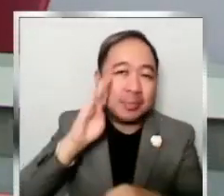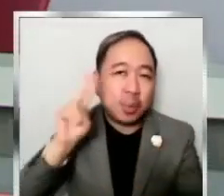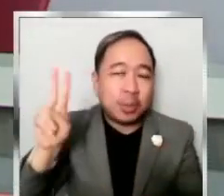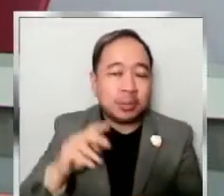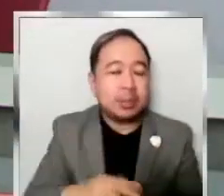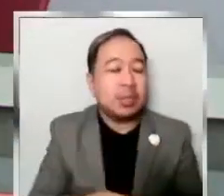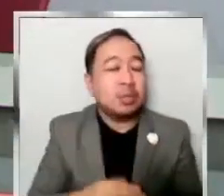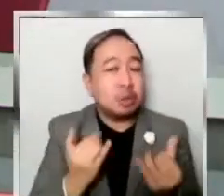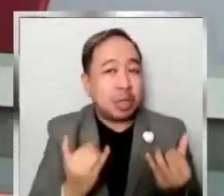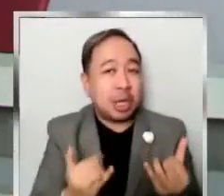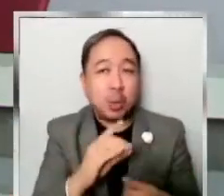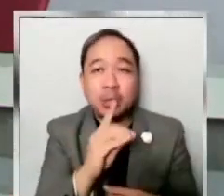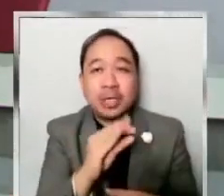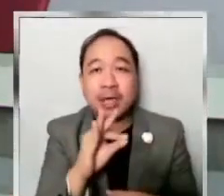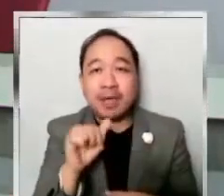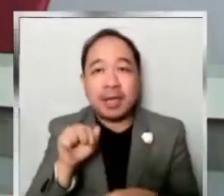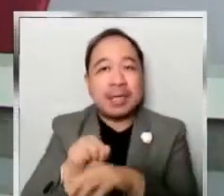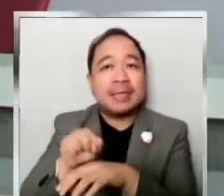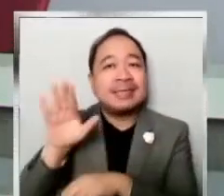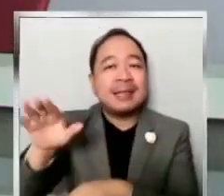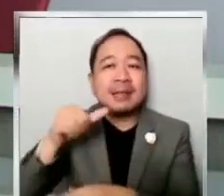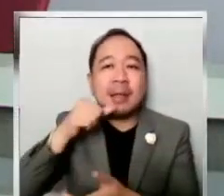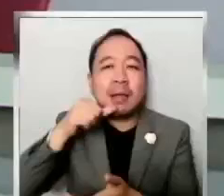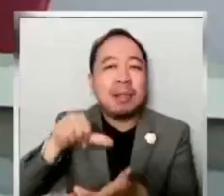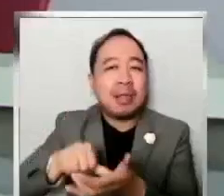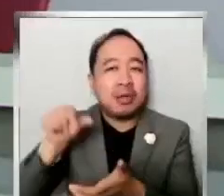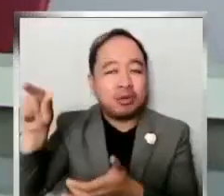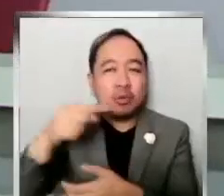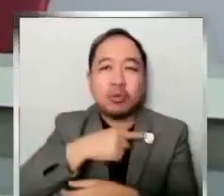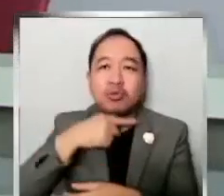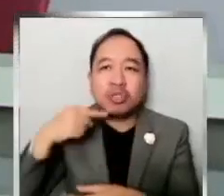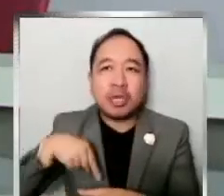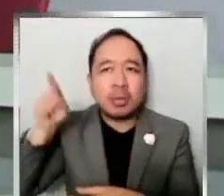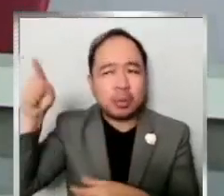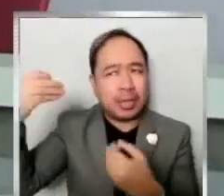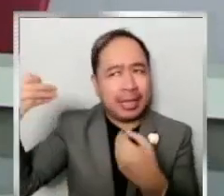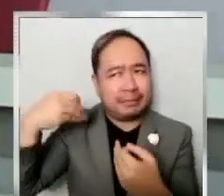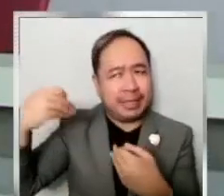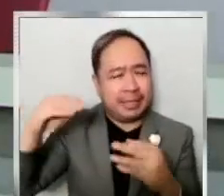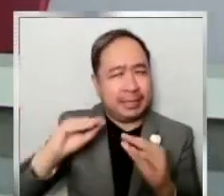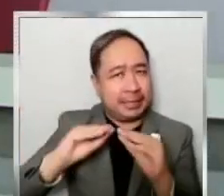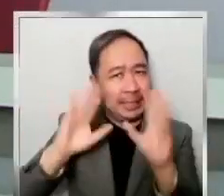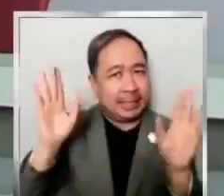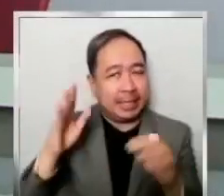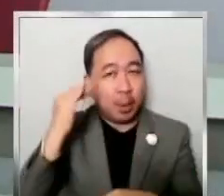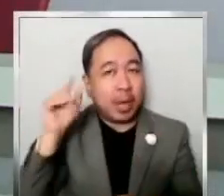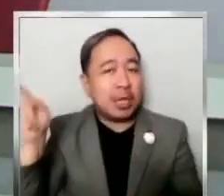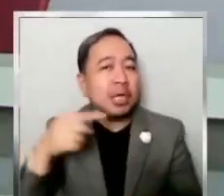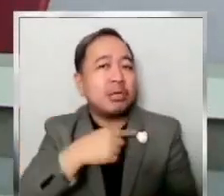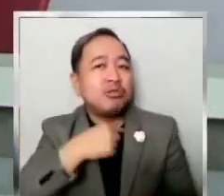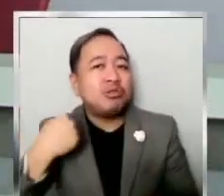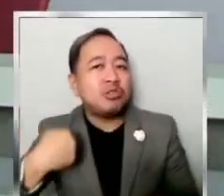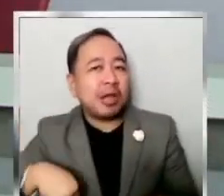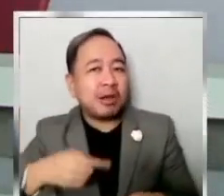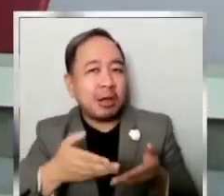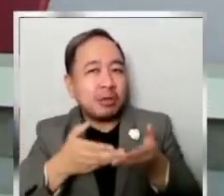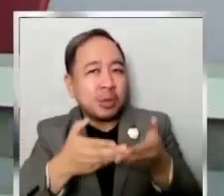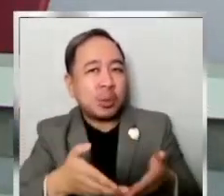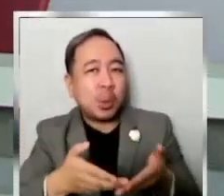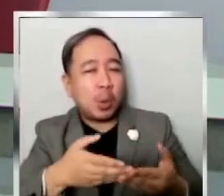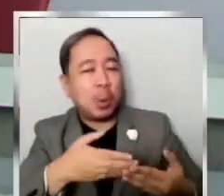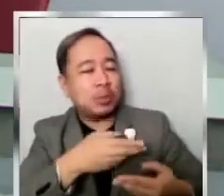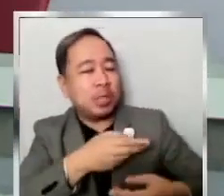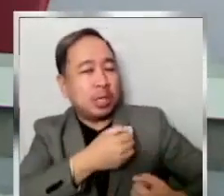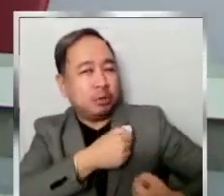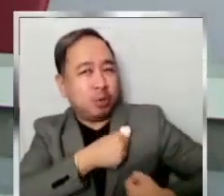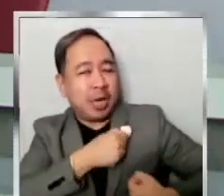para humingi ng paglilinaw. Iba kasi ang bersyon ng kwento ng China Coast Guard sa Philippine Navy. Yan ang